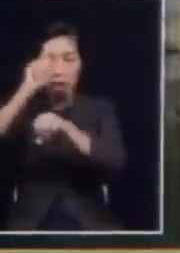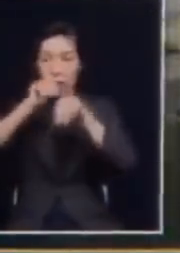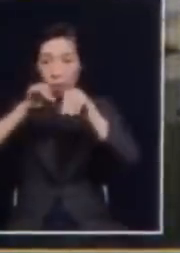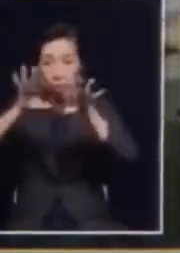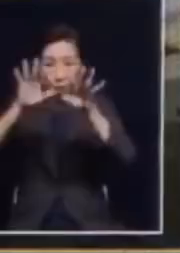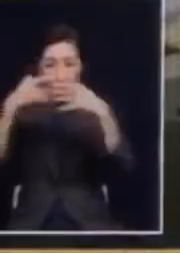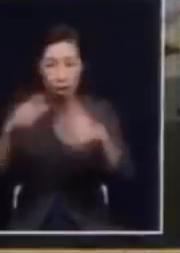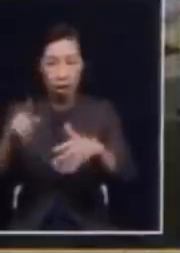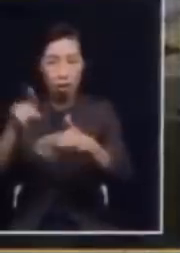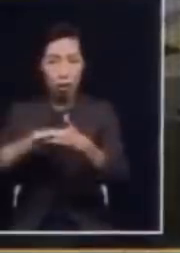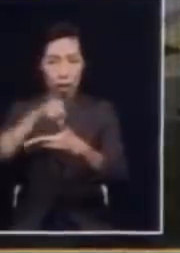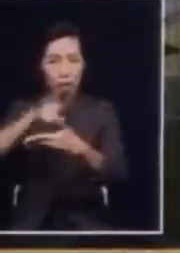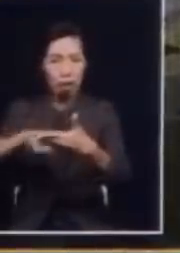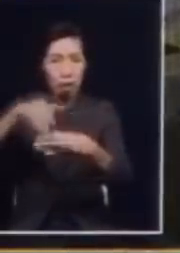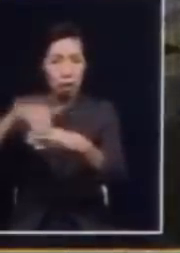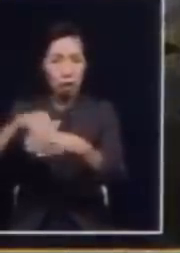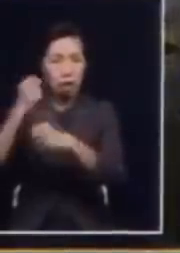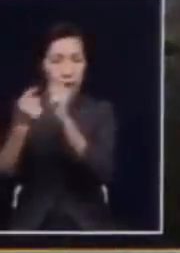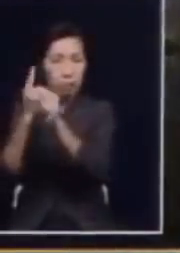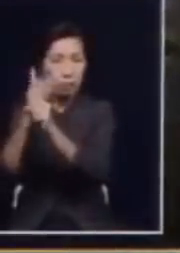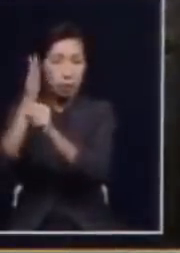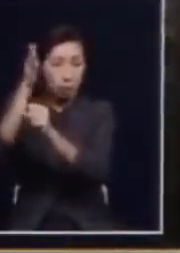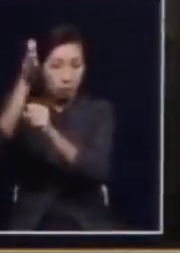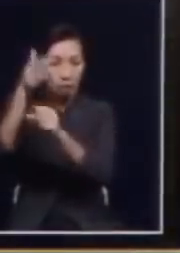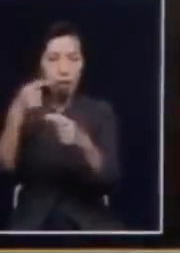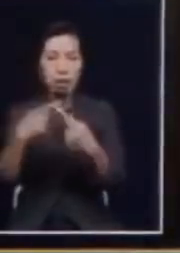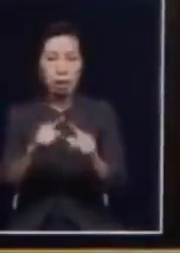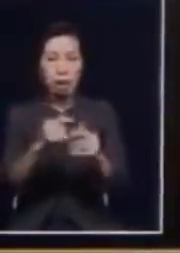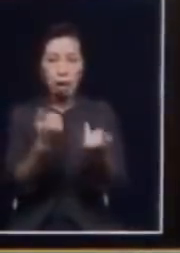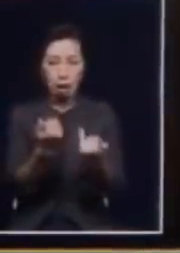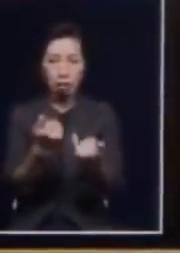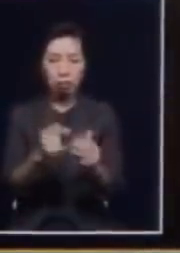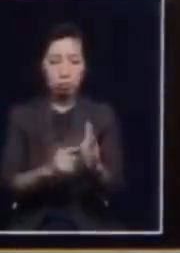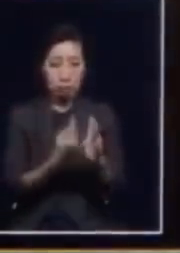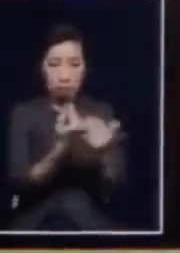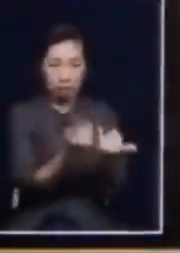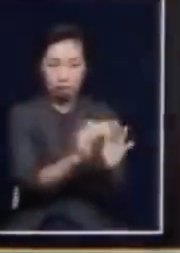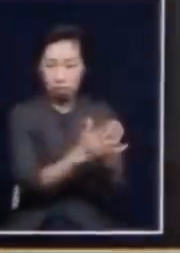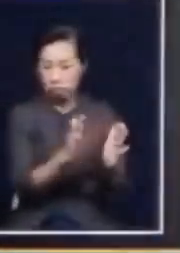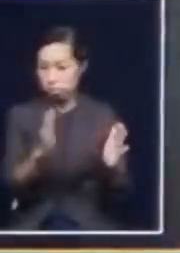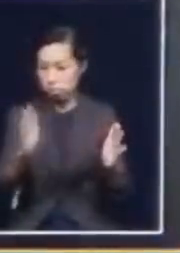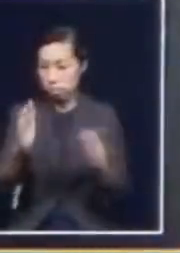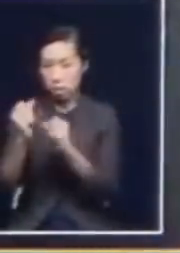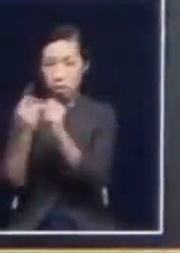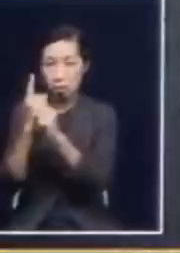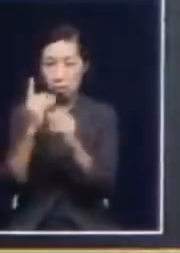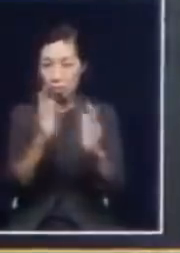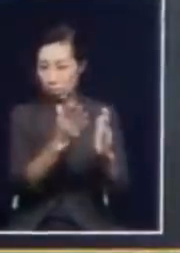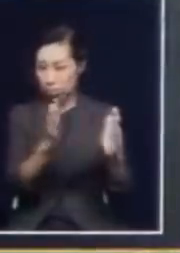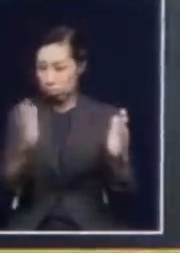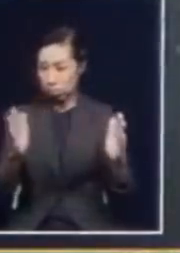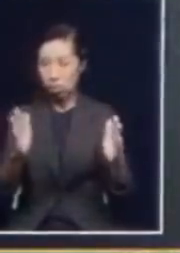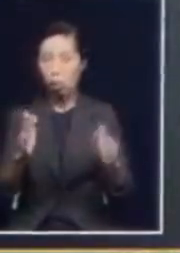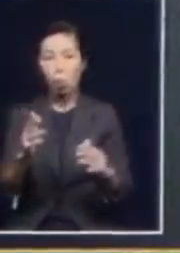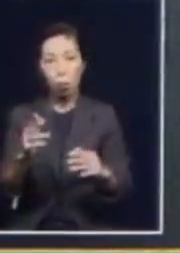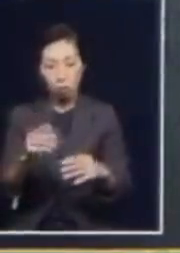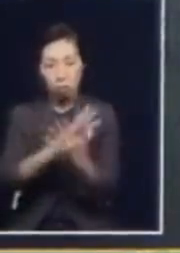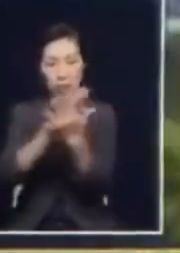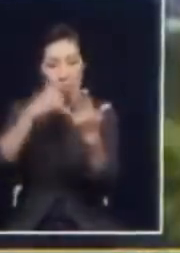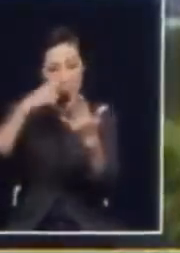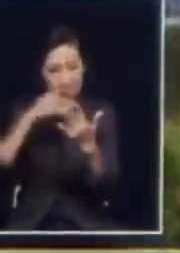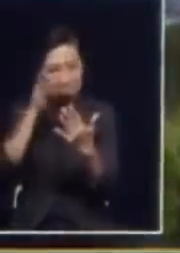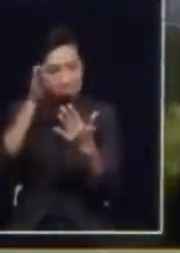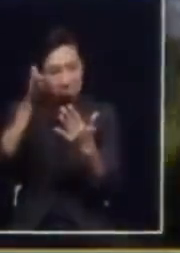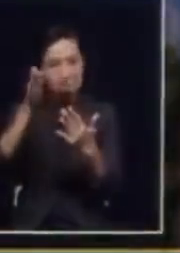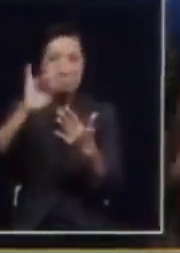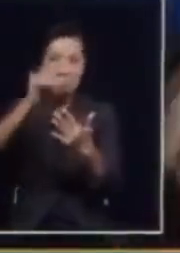น่าจะเกิดขึ้นได้ในอีกราวๆ1ปีข้างหน้าแต่ระยะเวลา1ปีนับจากนี้ถือว่าน่าจับตาเพราะสถานการณ์บ้านเมืองอาจไม่สงบ